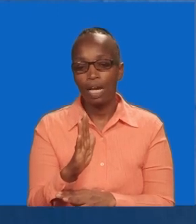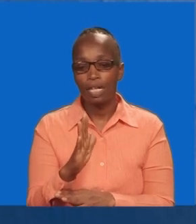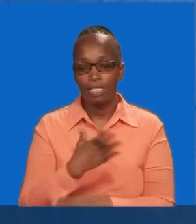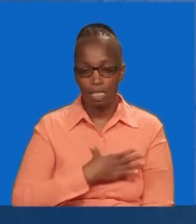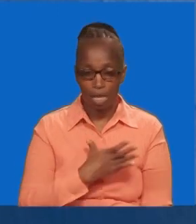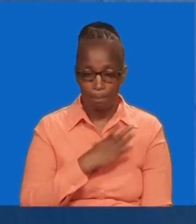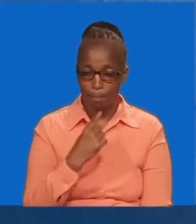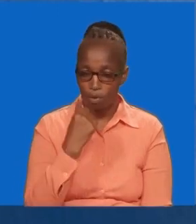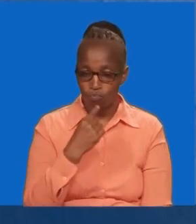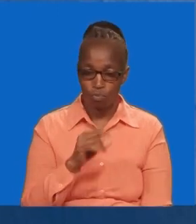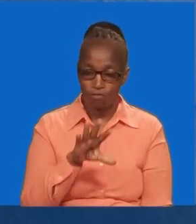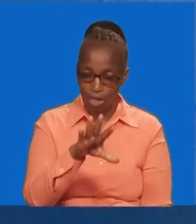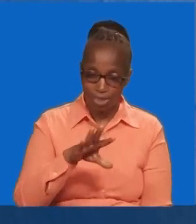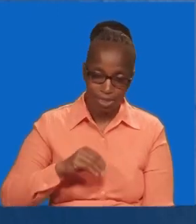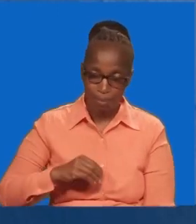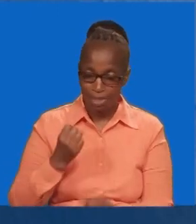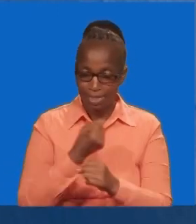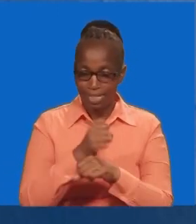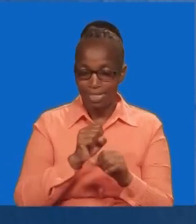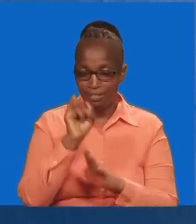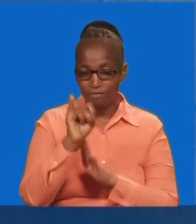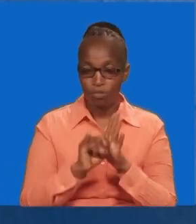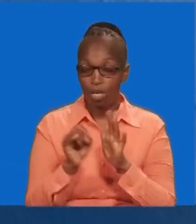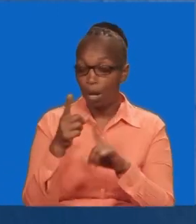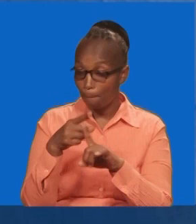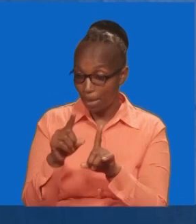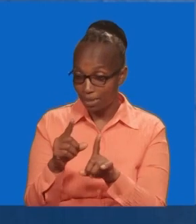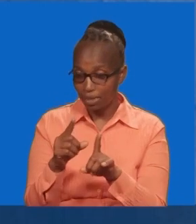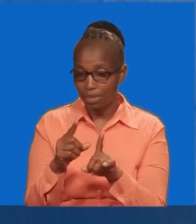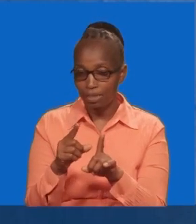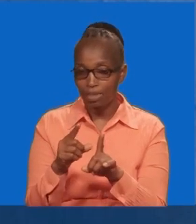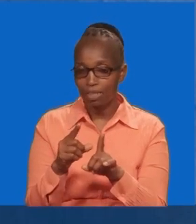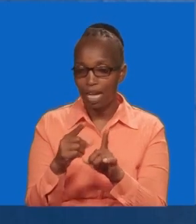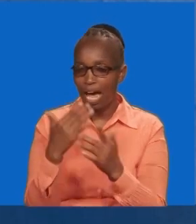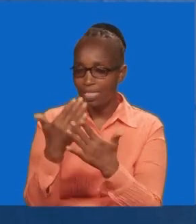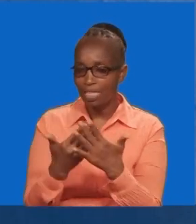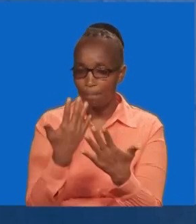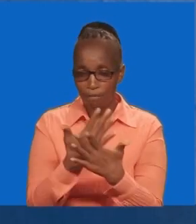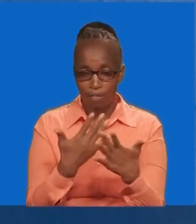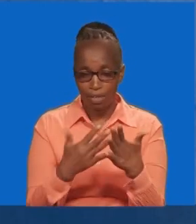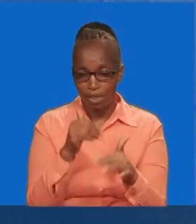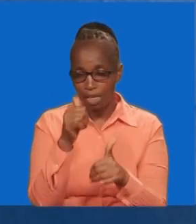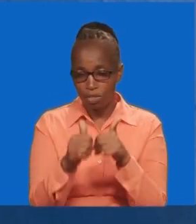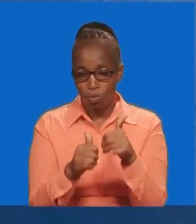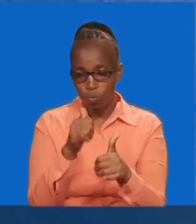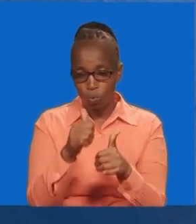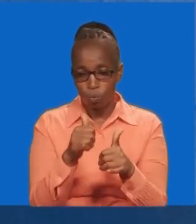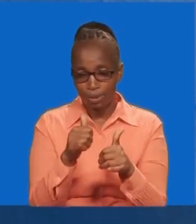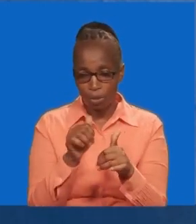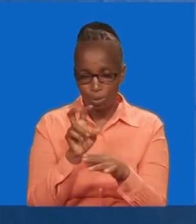ambao tuliokoka. Kwa hivyo baadhi ya wale mambo ambao pia tumeweza kuangalia